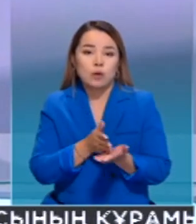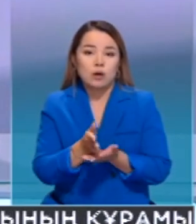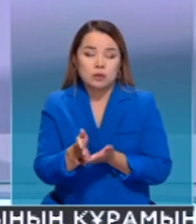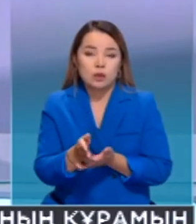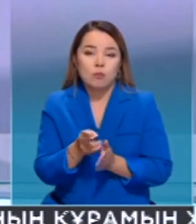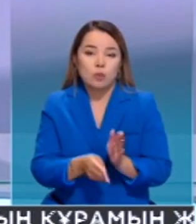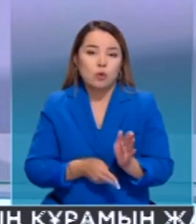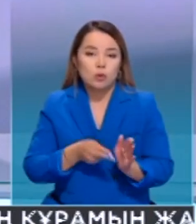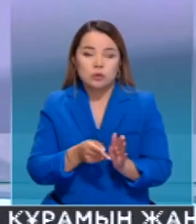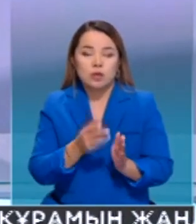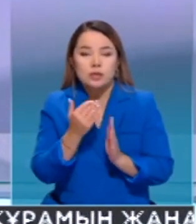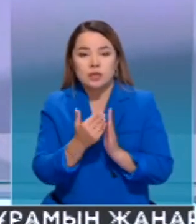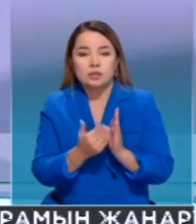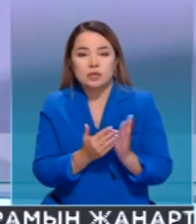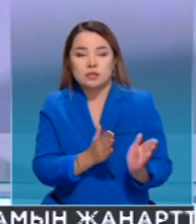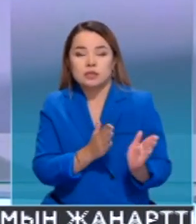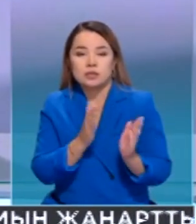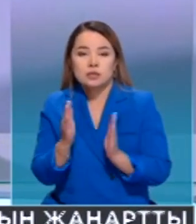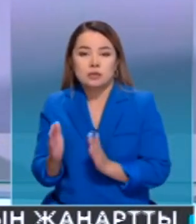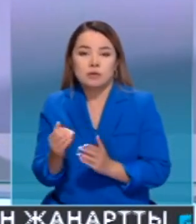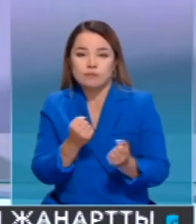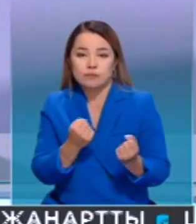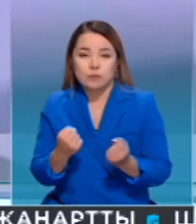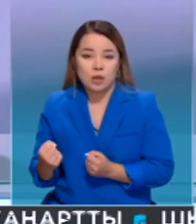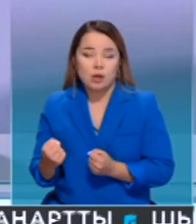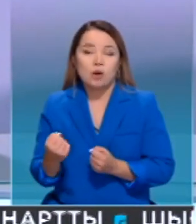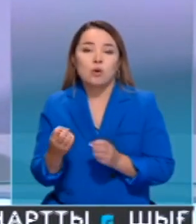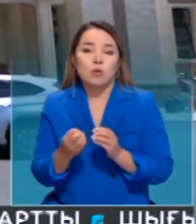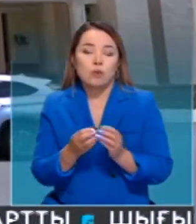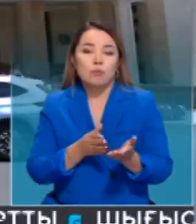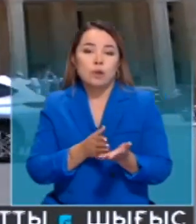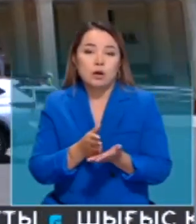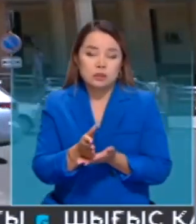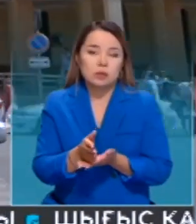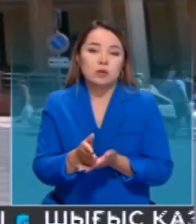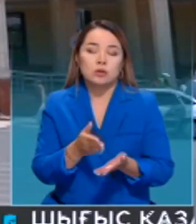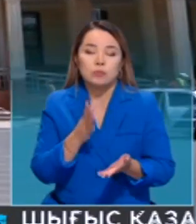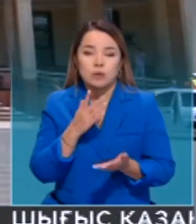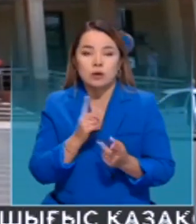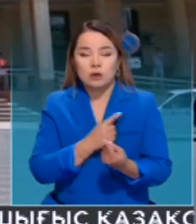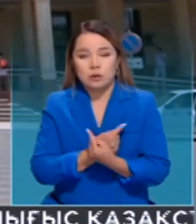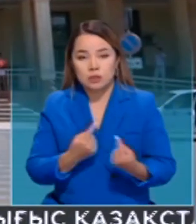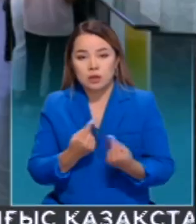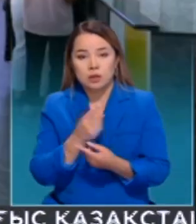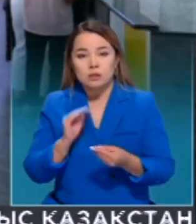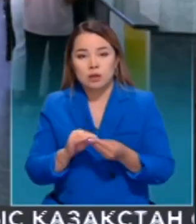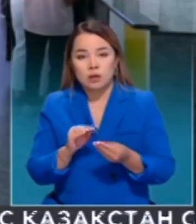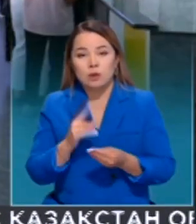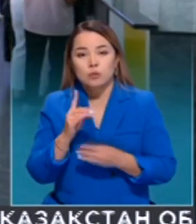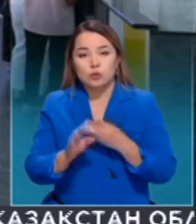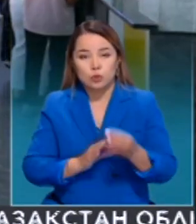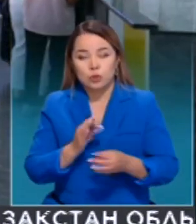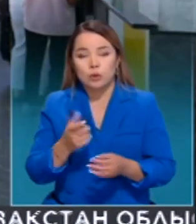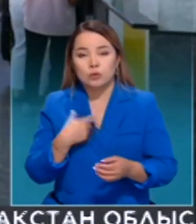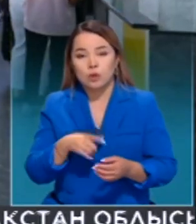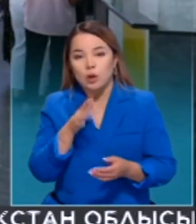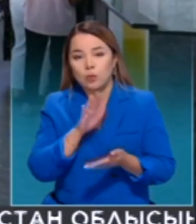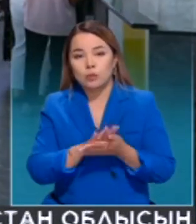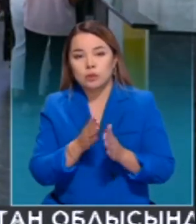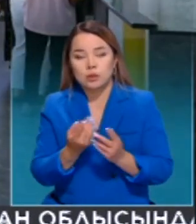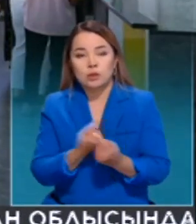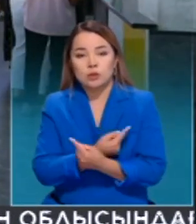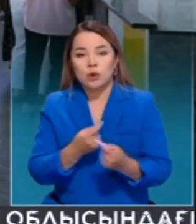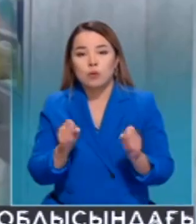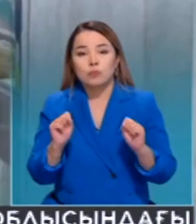пойыздар кестеден кешікті. Түс ауа 10 бағыт бойынша қатынас реттелді дегенмен, кейбір пойыздар тек бір тәуліктен кейін ғана өз уақытымен жүре